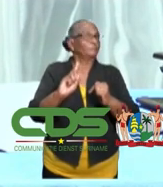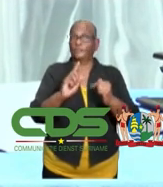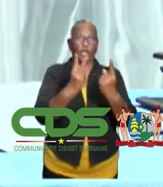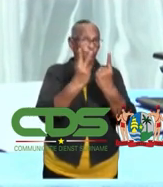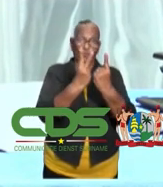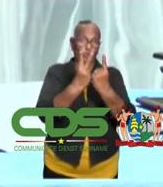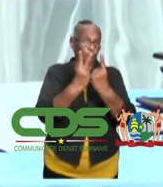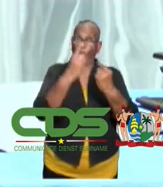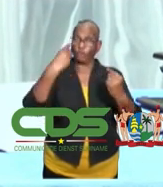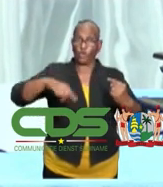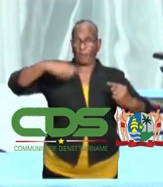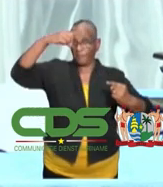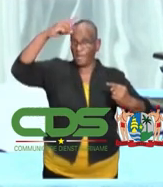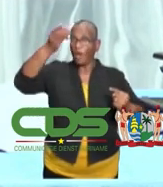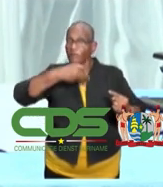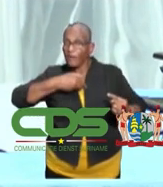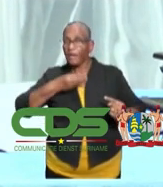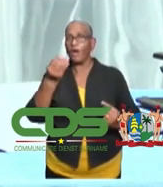uitkering krijgen.